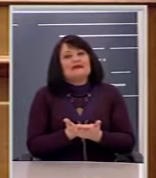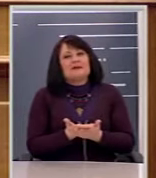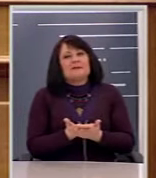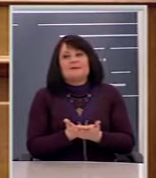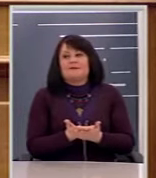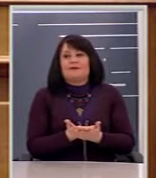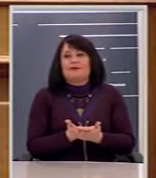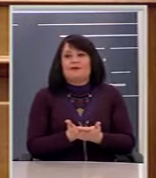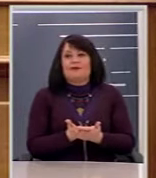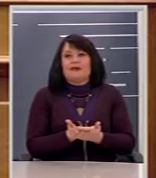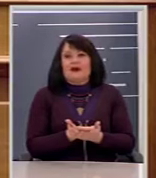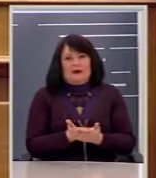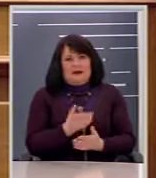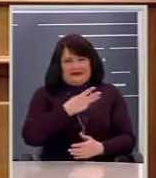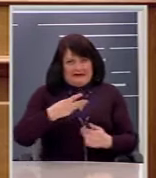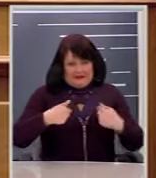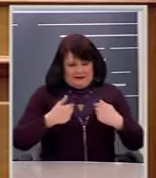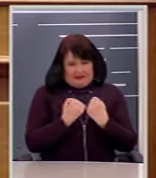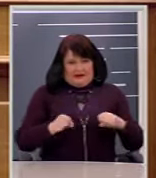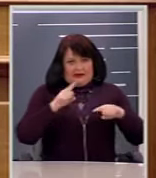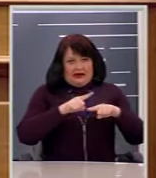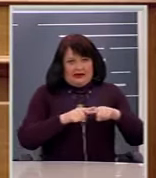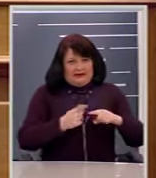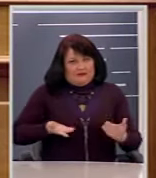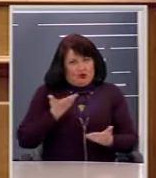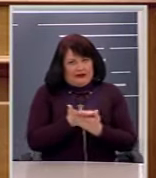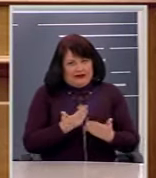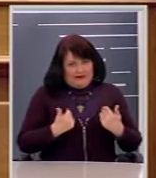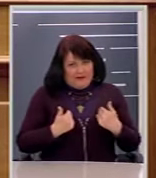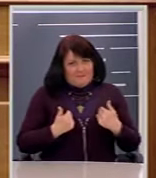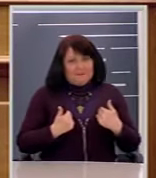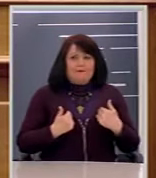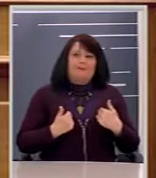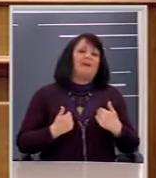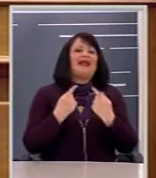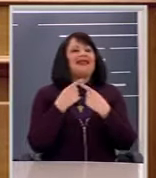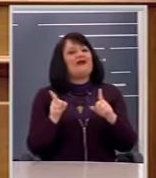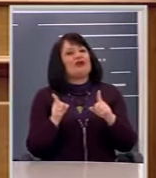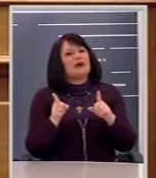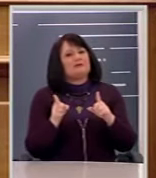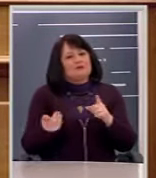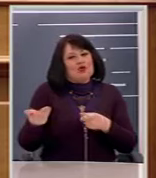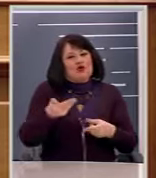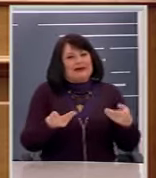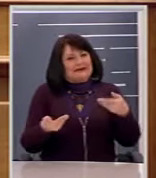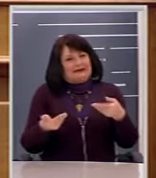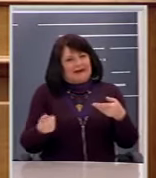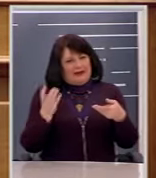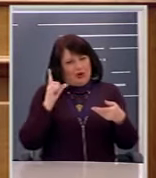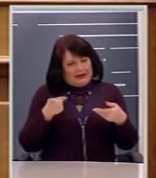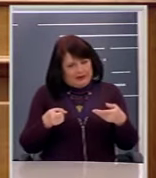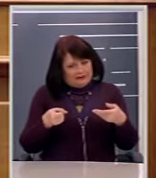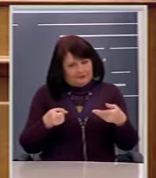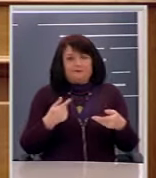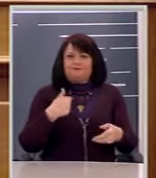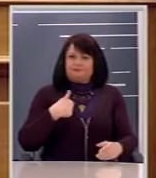των δύο κυβερνητικών κομμάτων, του ΣΥΡΙΖΑ και των Ανεξάρτητων Ελλήνων, των βουλευτών μας, έχουν μία ακόμα διαφορά. Αναφέρονται σε